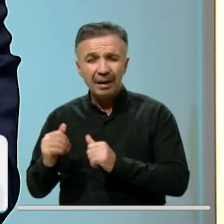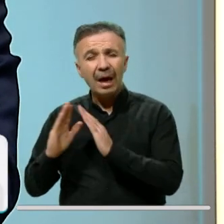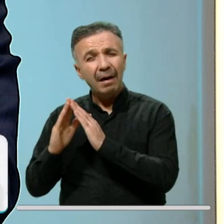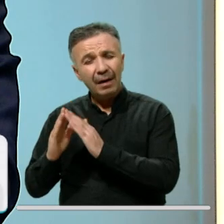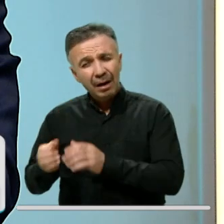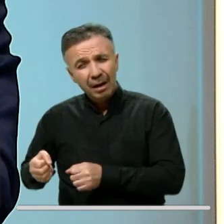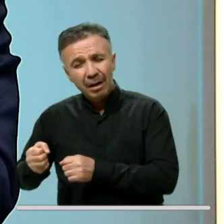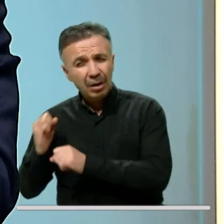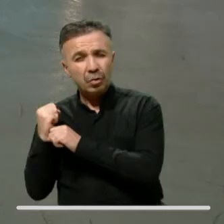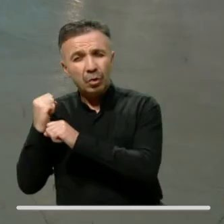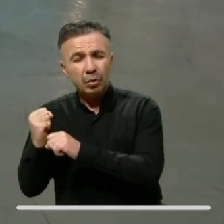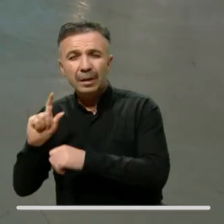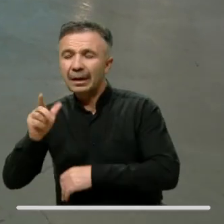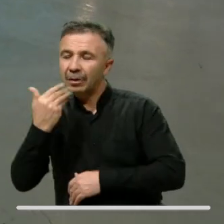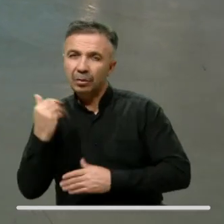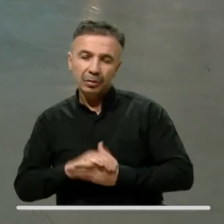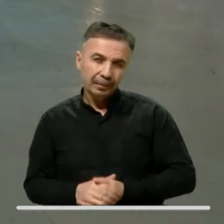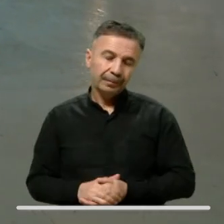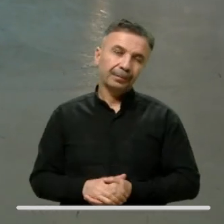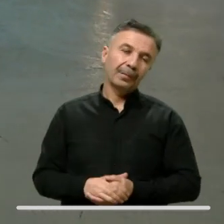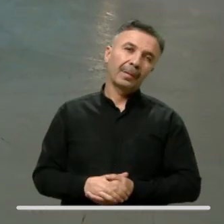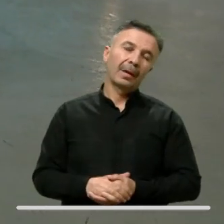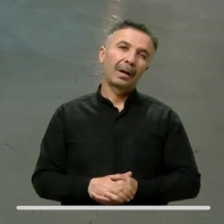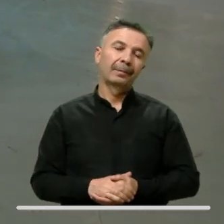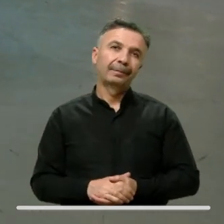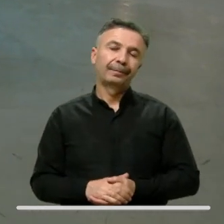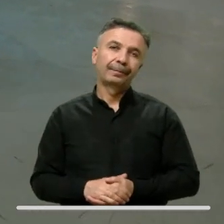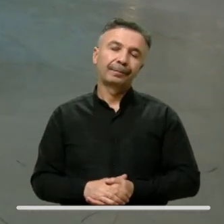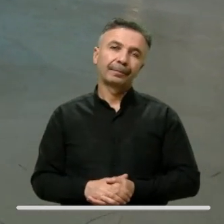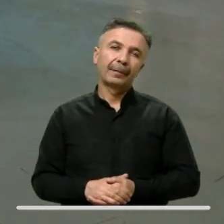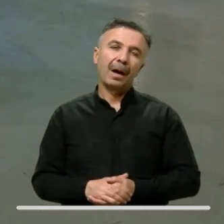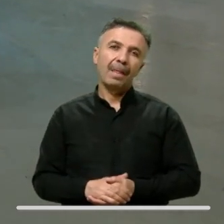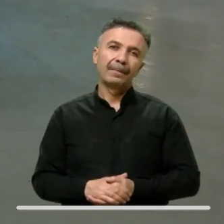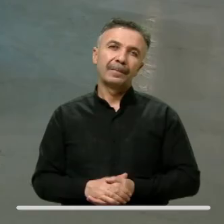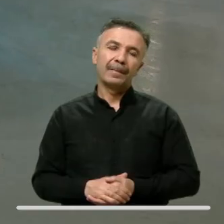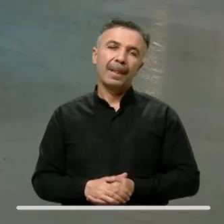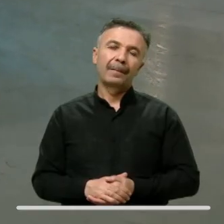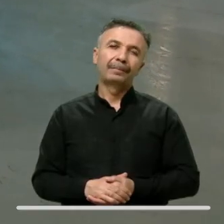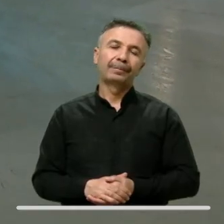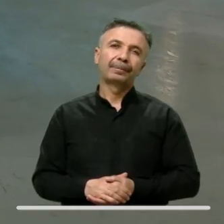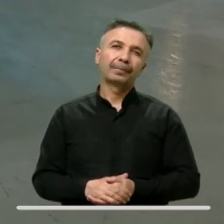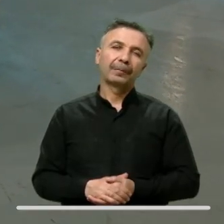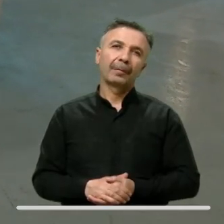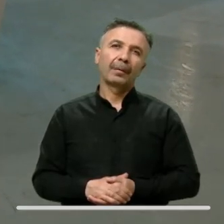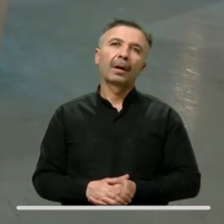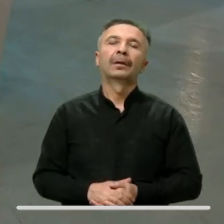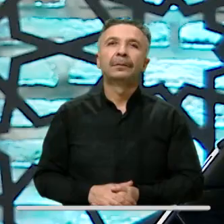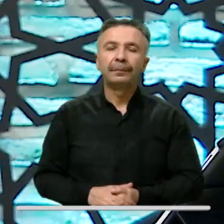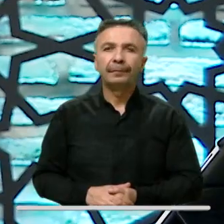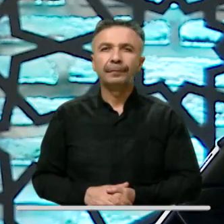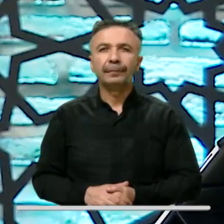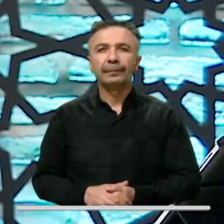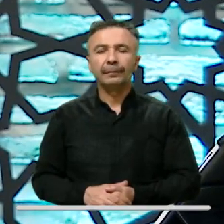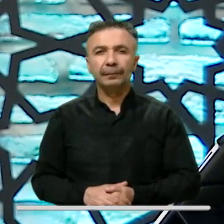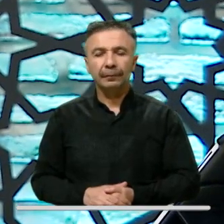yoktur. Eyvallah hocam. Peki, teşekkür ederiz. Rabbimiz kaybettiğimiz yakınlara da, vatandaşlarımıza da rahmet etsin.